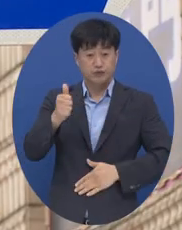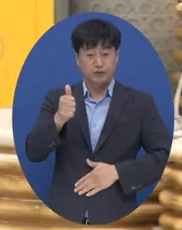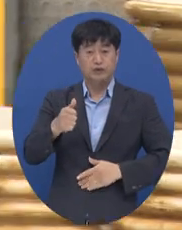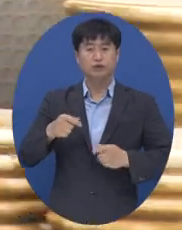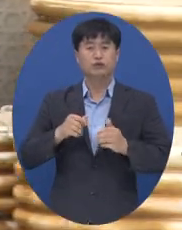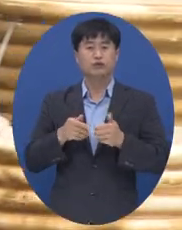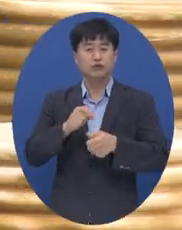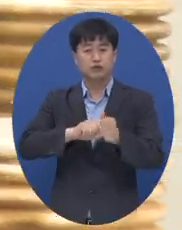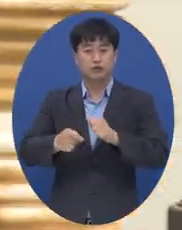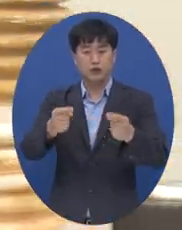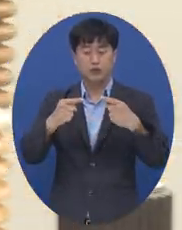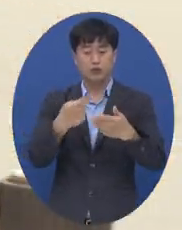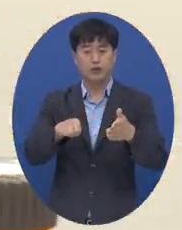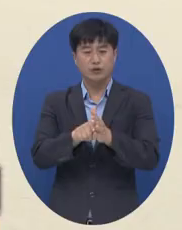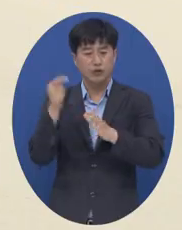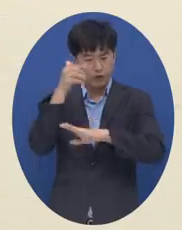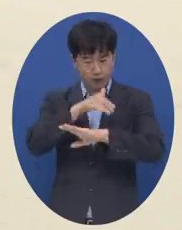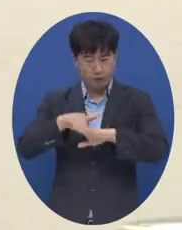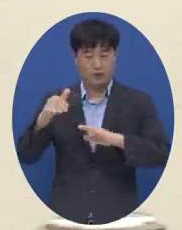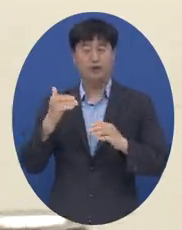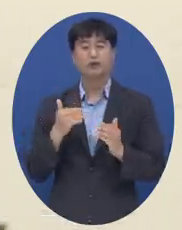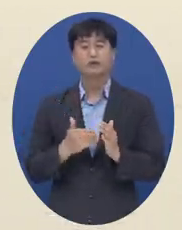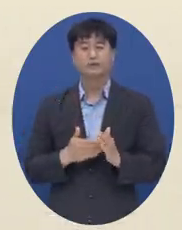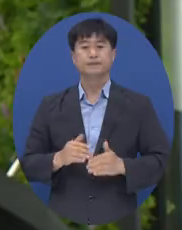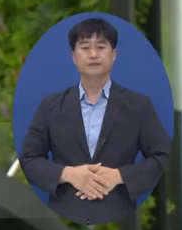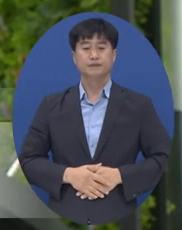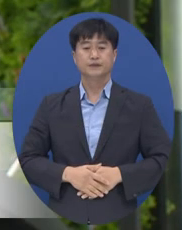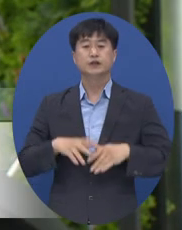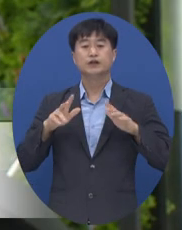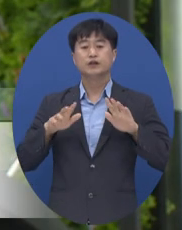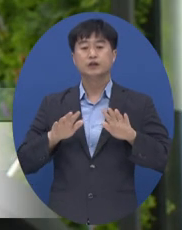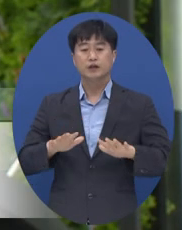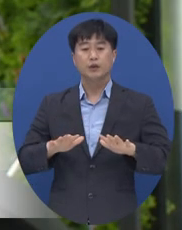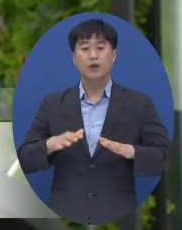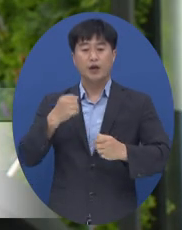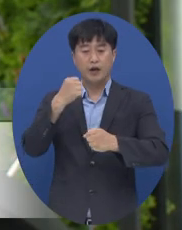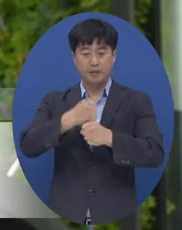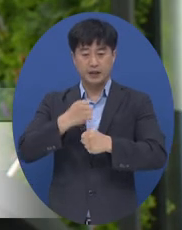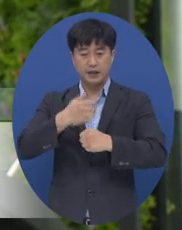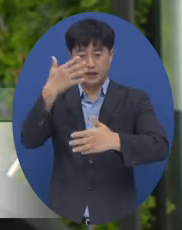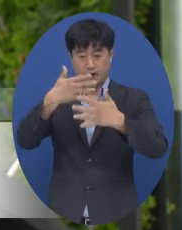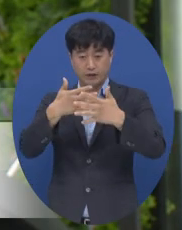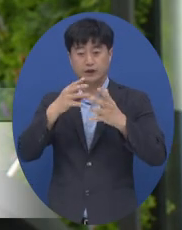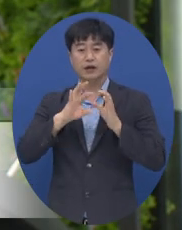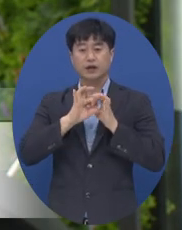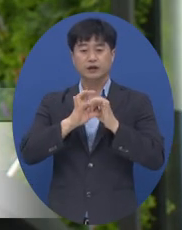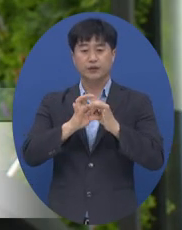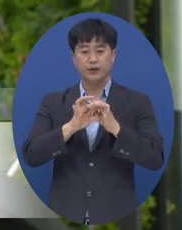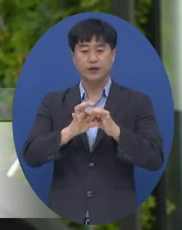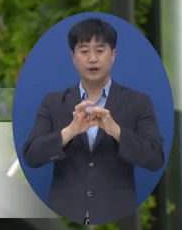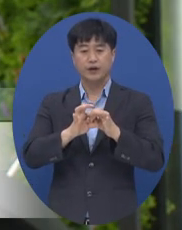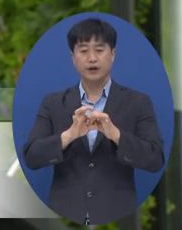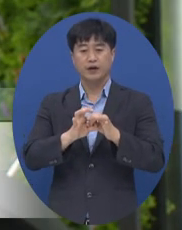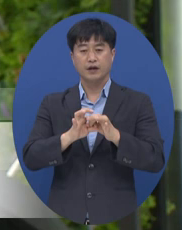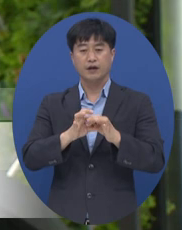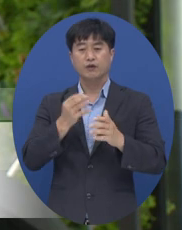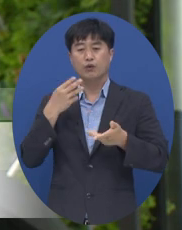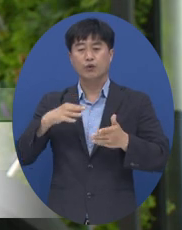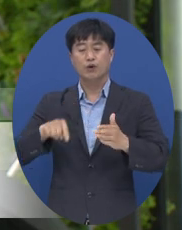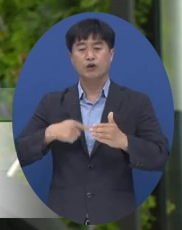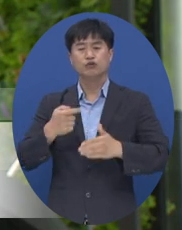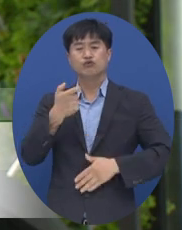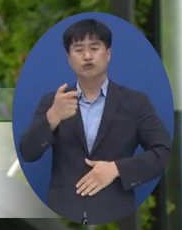참여할 수 있도록 하기 위해 이를 기획했습니다. 이번에 제작된 동영상이